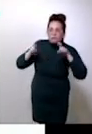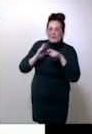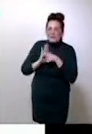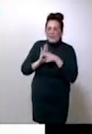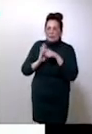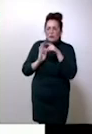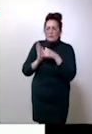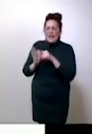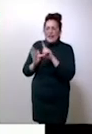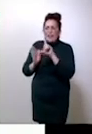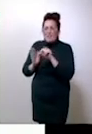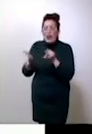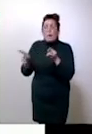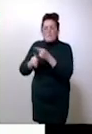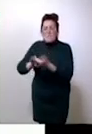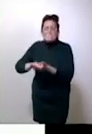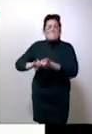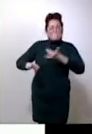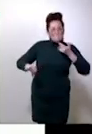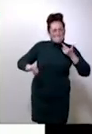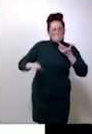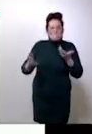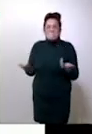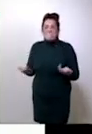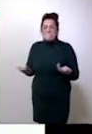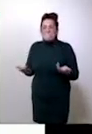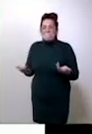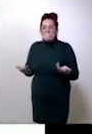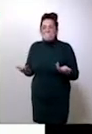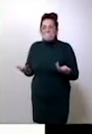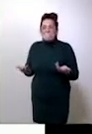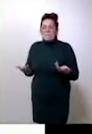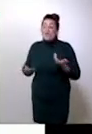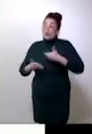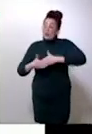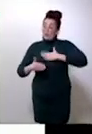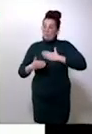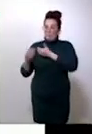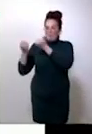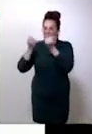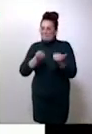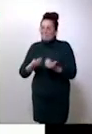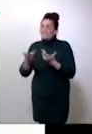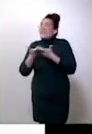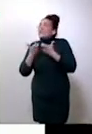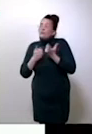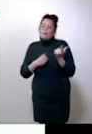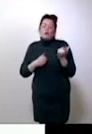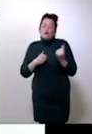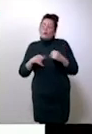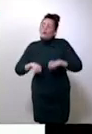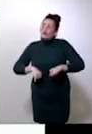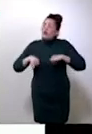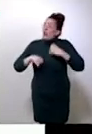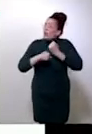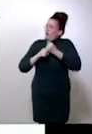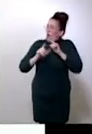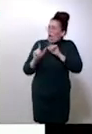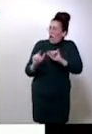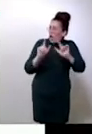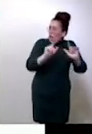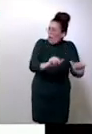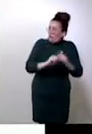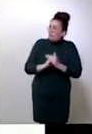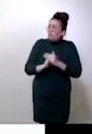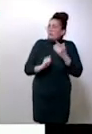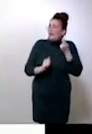et les années précédentes. On a fait un petit calcul, on a remarqué que pour un couple de jeunes actifs, sans apport,